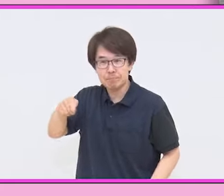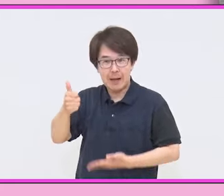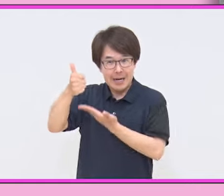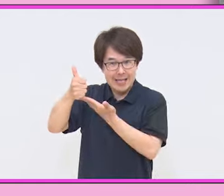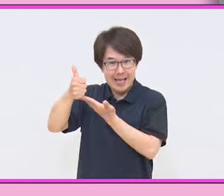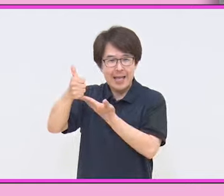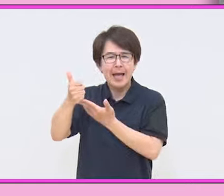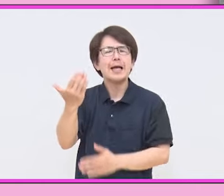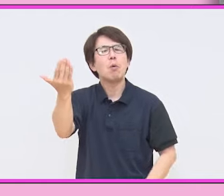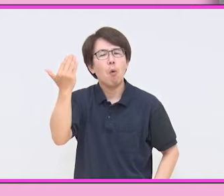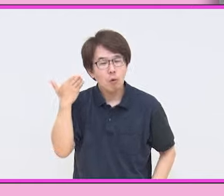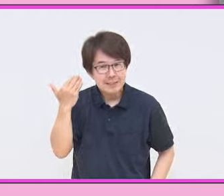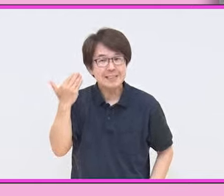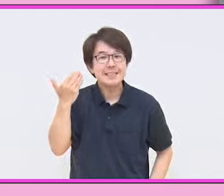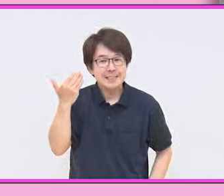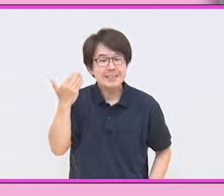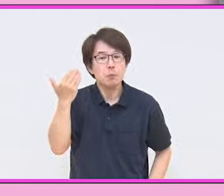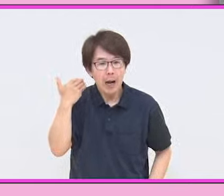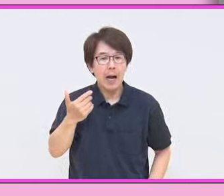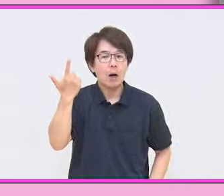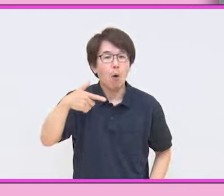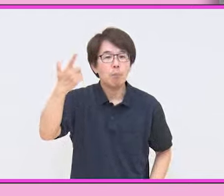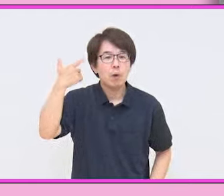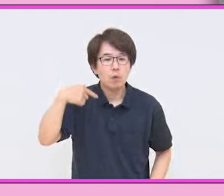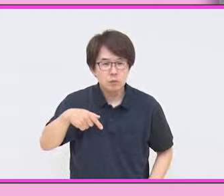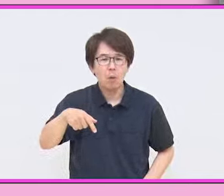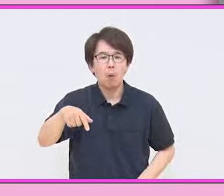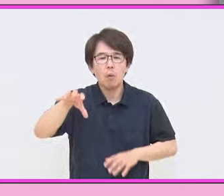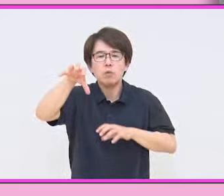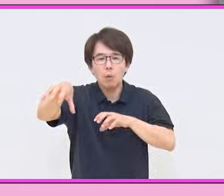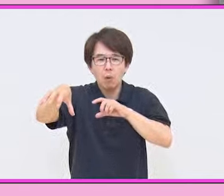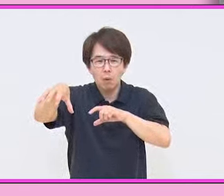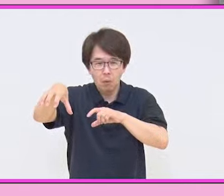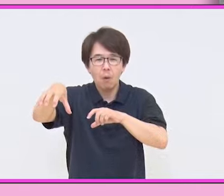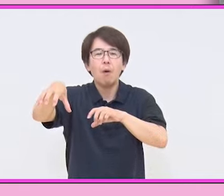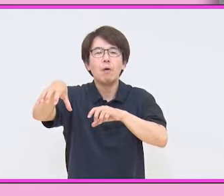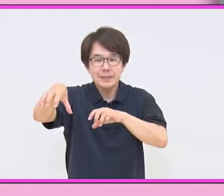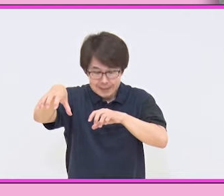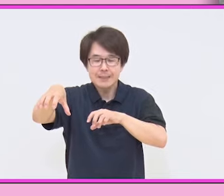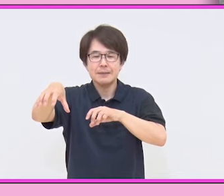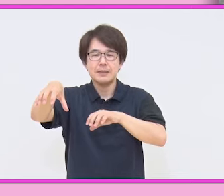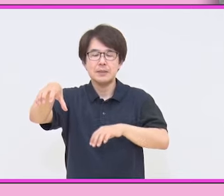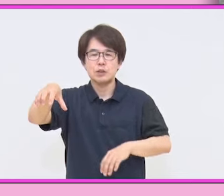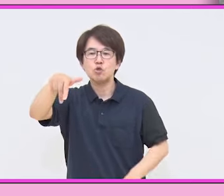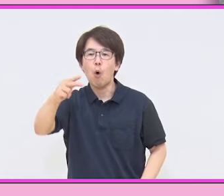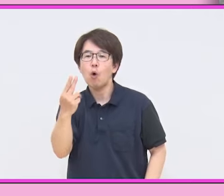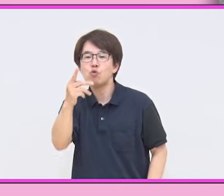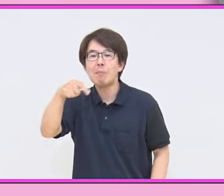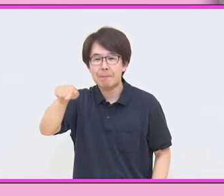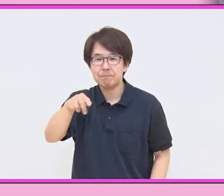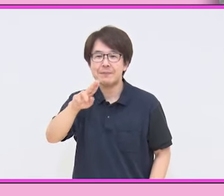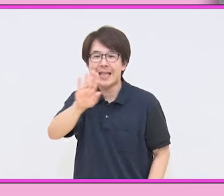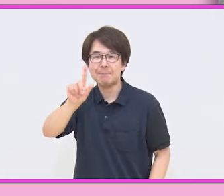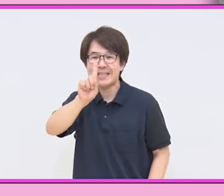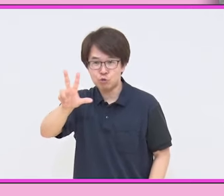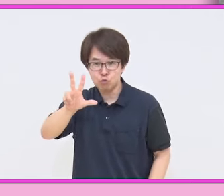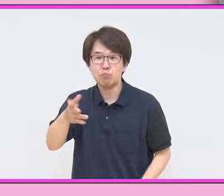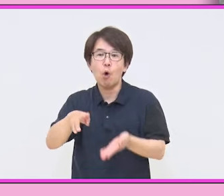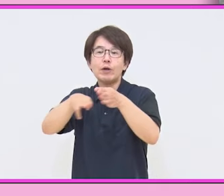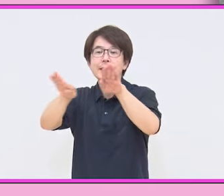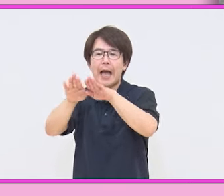ンドンの郊外のストーク・マンデビル病院国立脊髄損傷者センターに勤務していた彼は、 第二次世界大戦